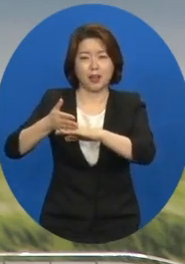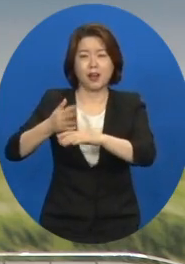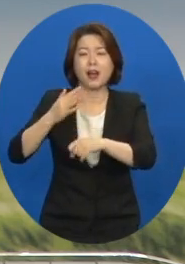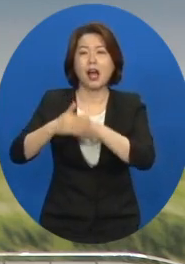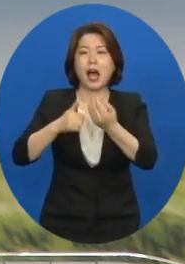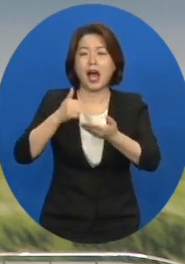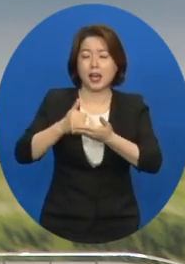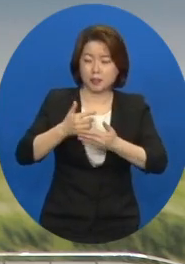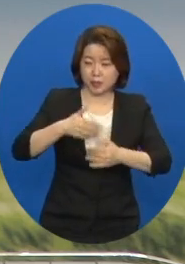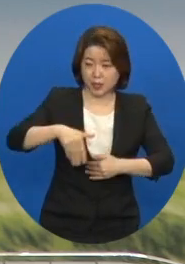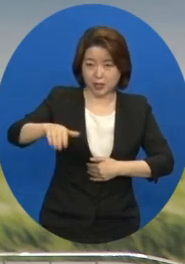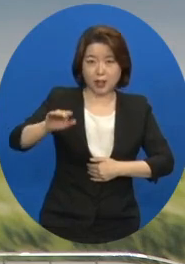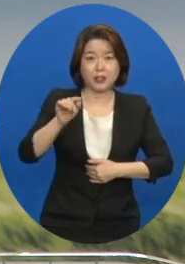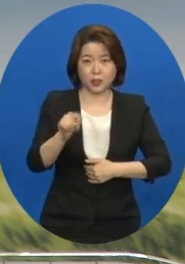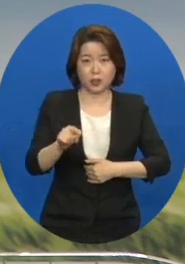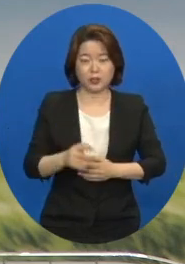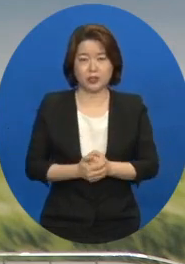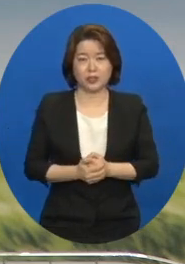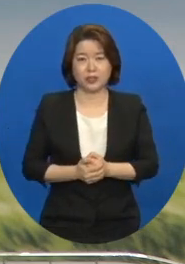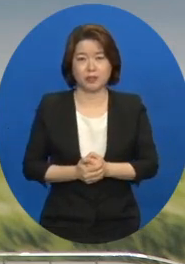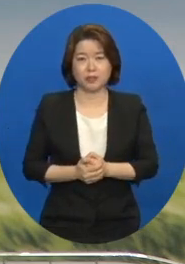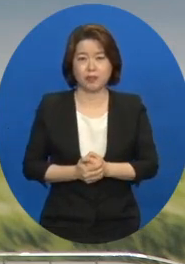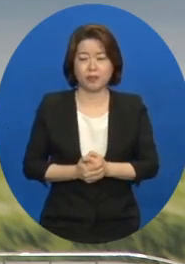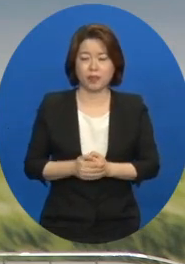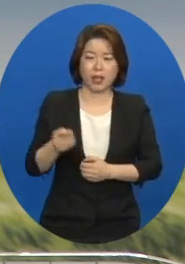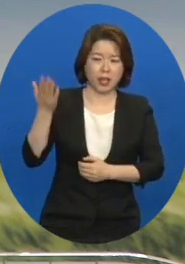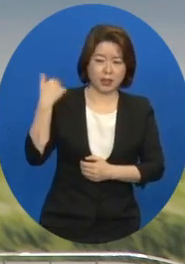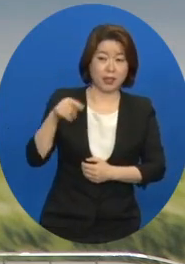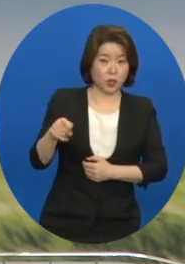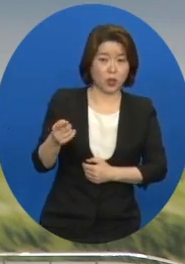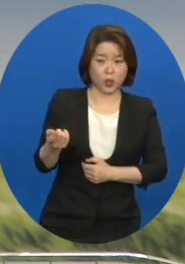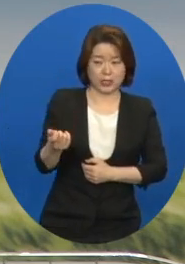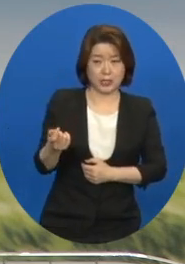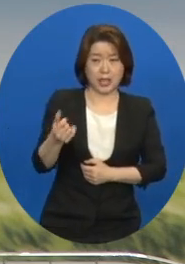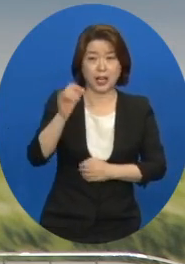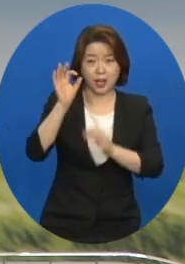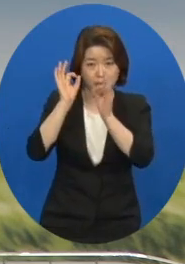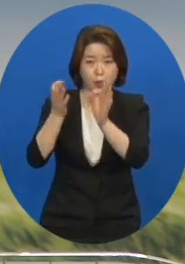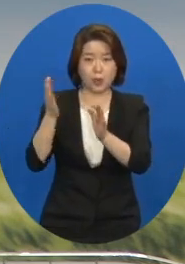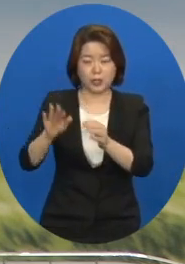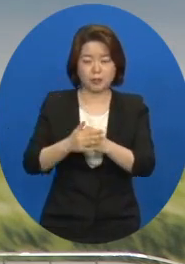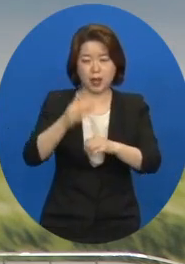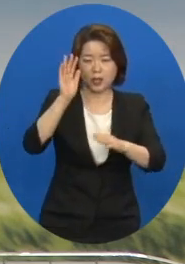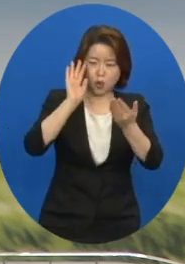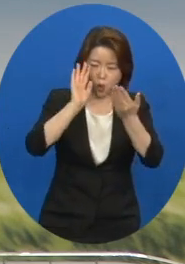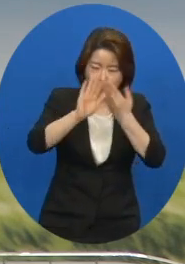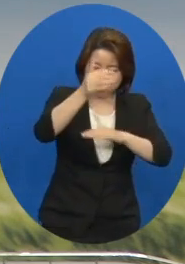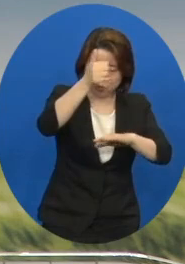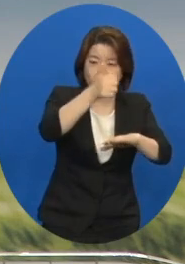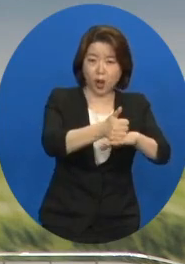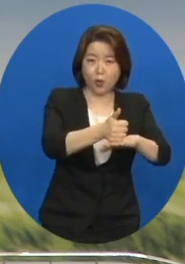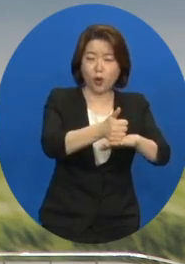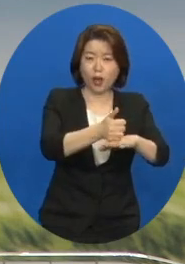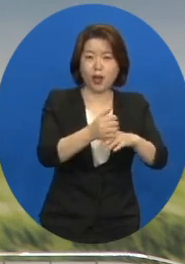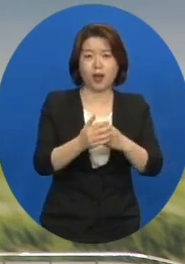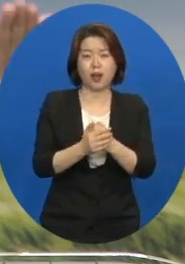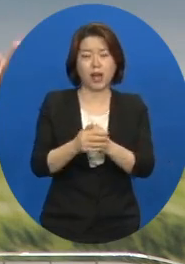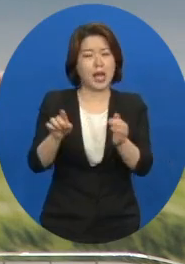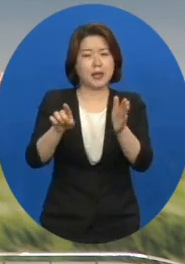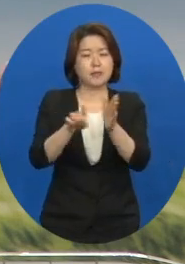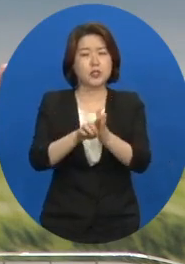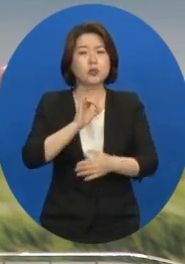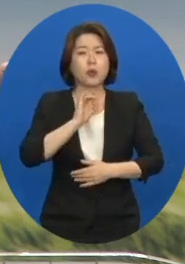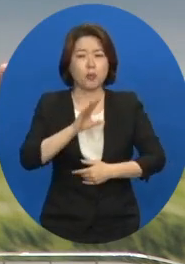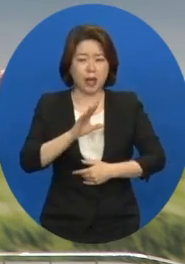하나님께 나아가는 것은 그때는 작아 보이지만 그 결과는 믿음으로만